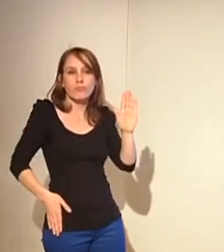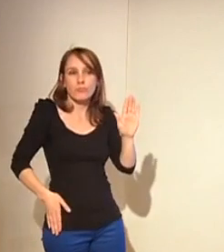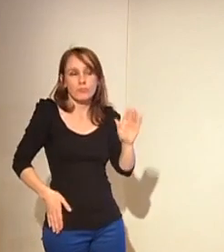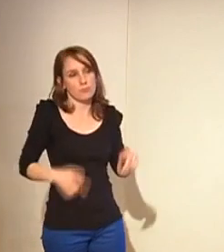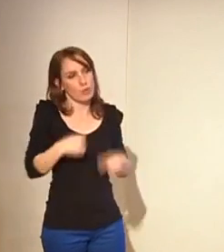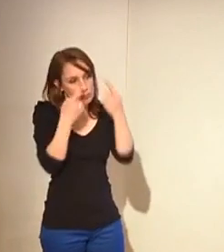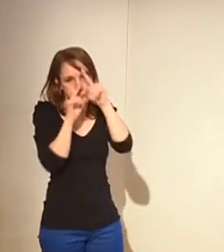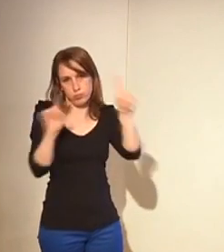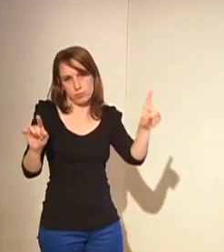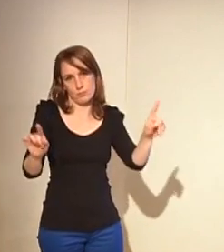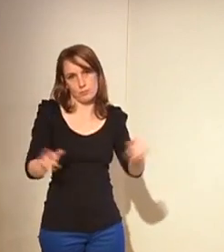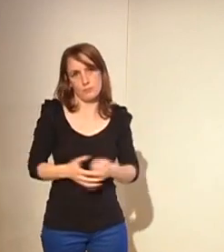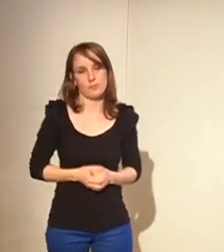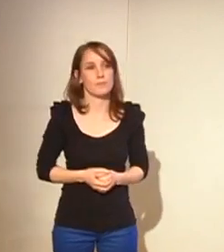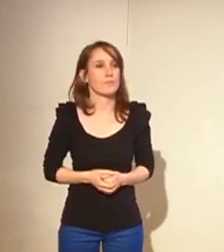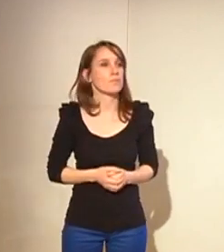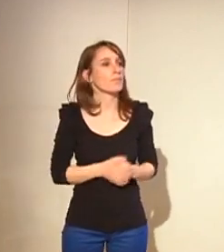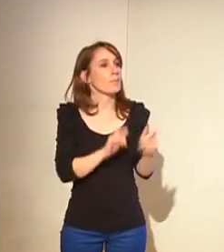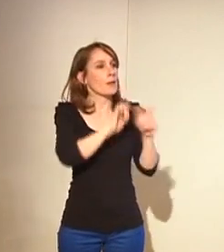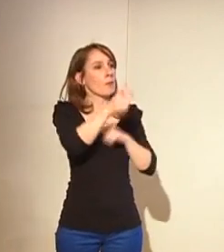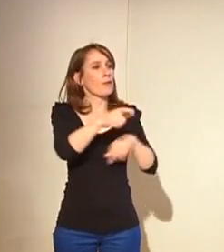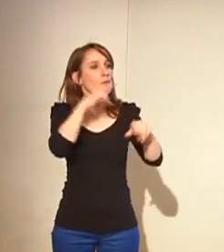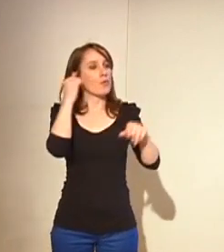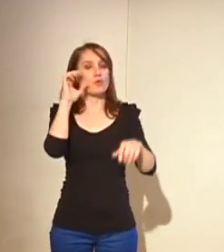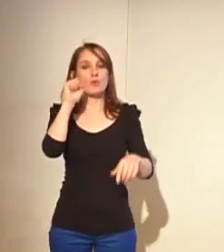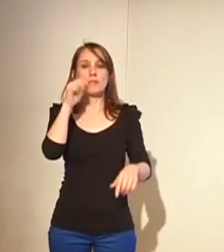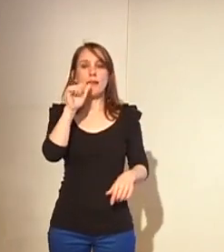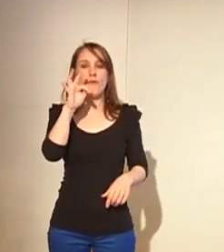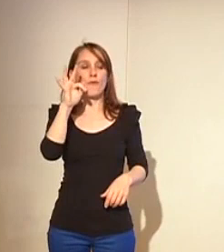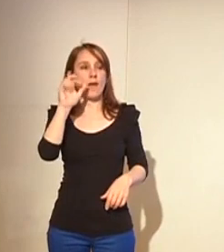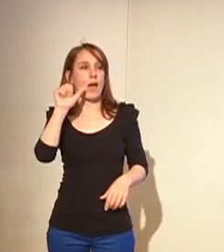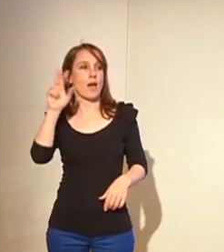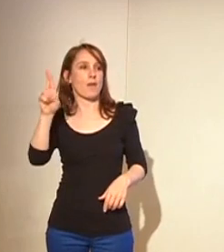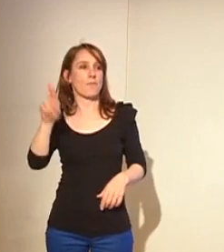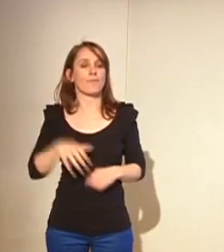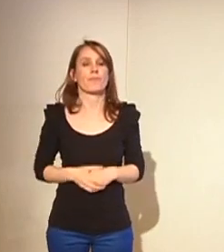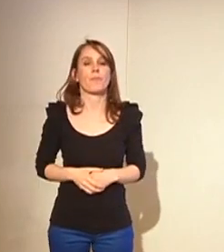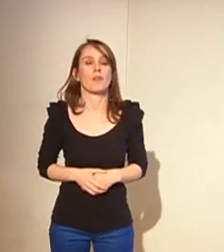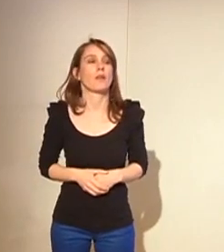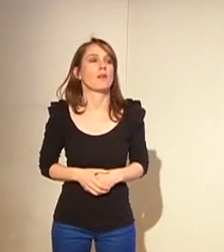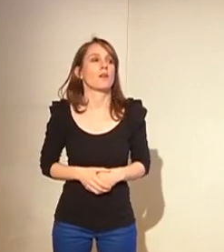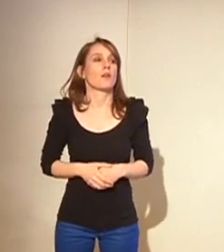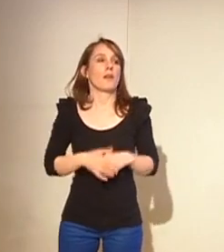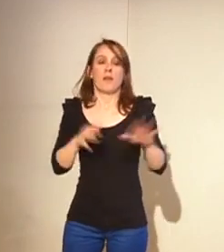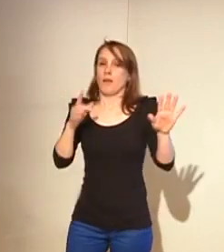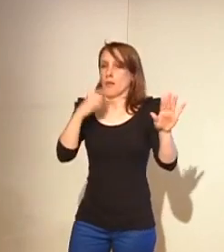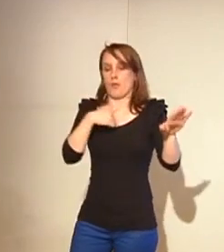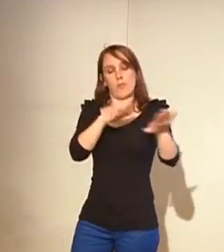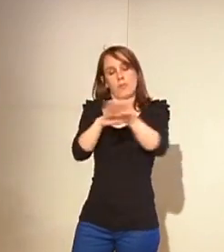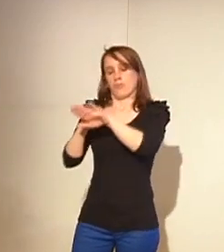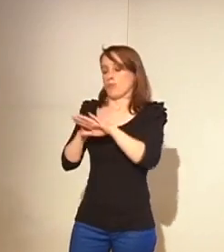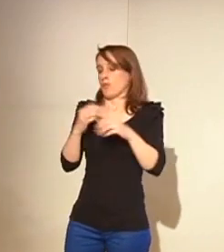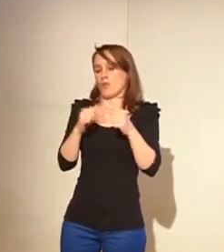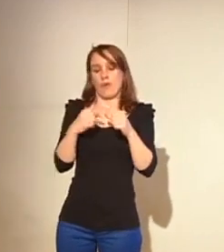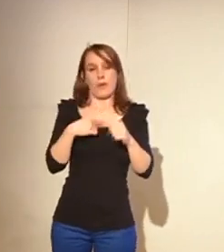impôts monsieur Safar Monsieur le Maire mes chers collègues je crois qu'une explication de vote s'impose après le